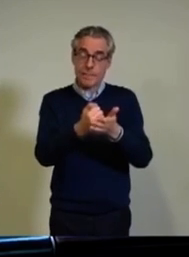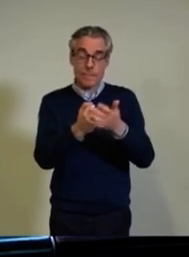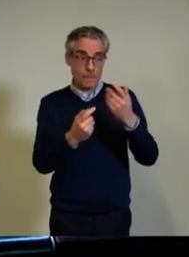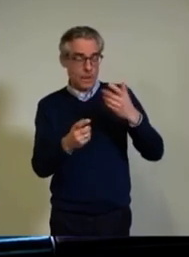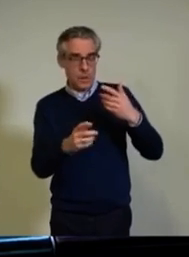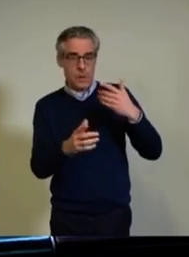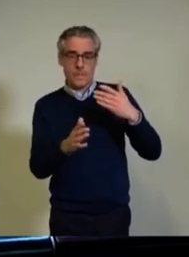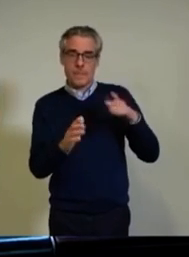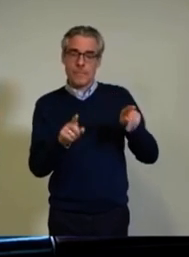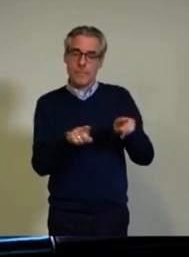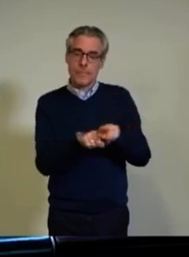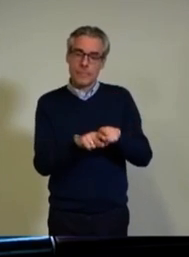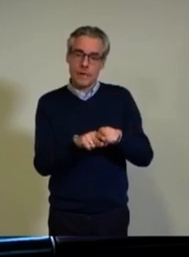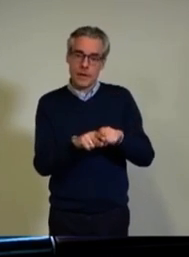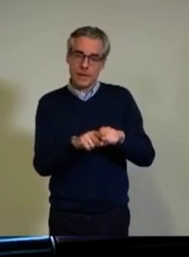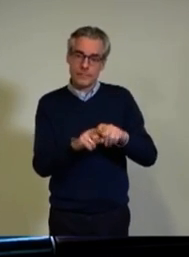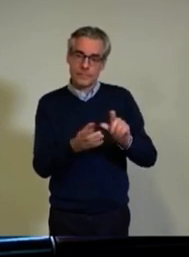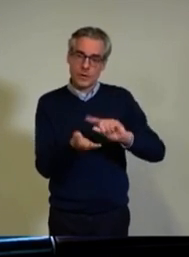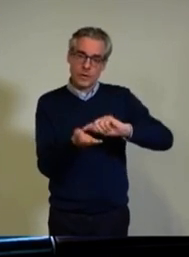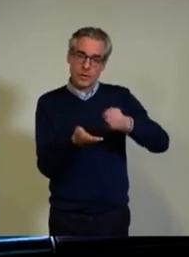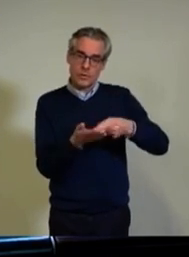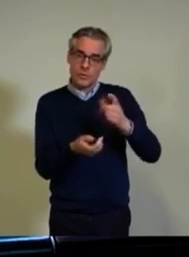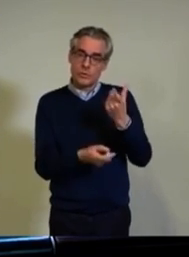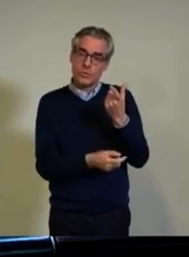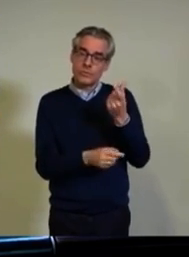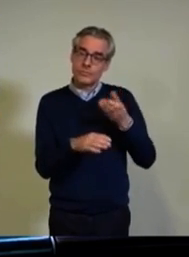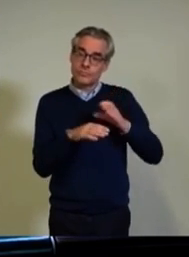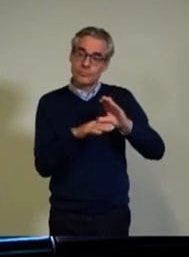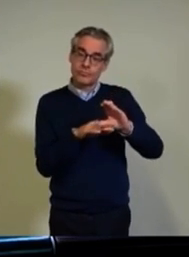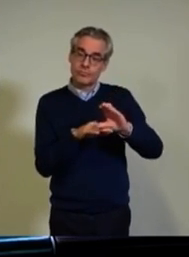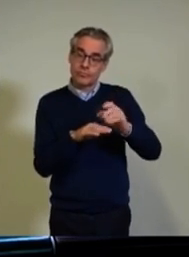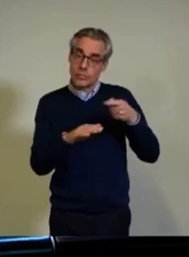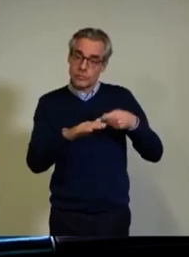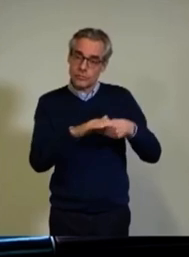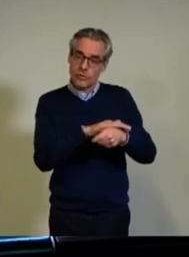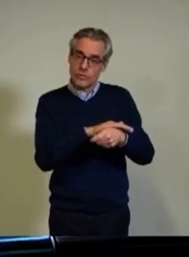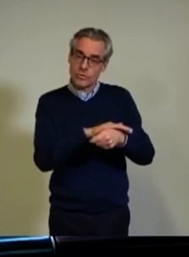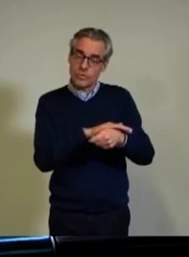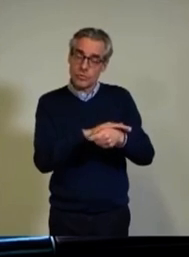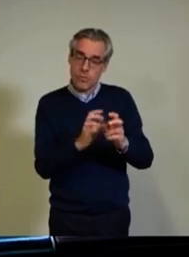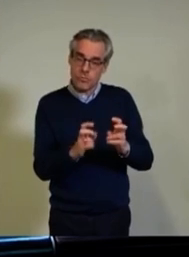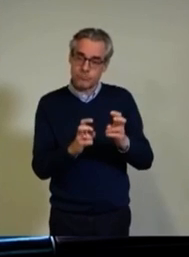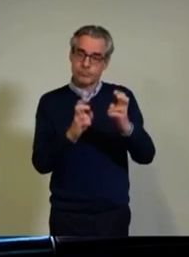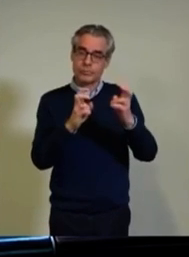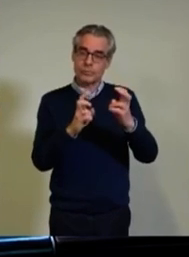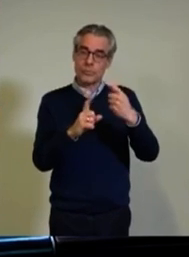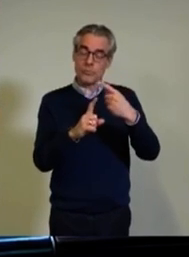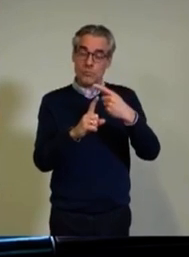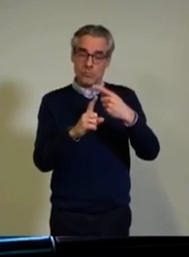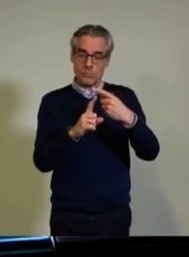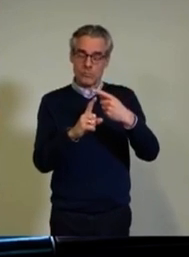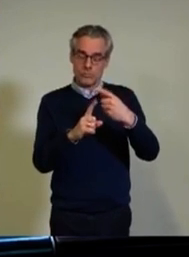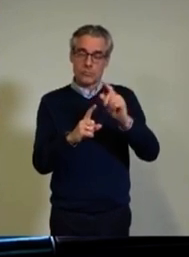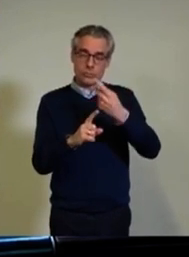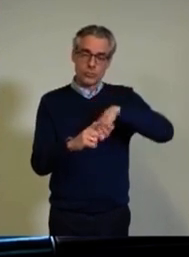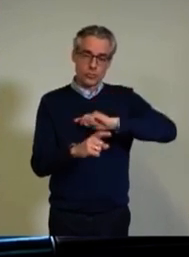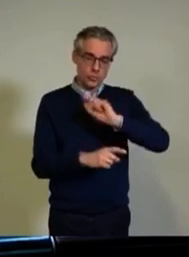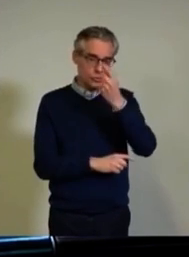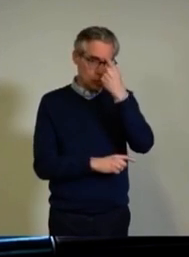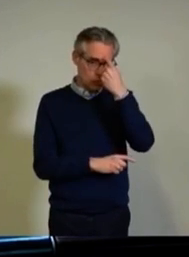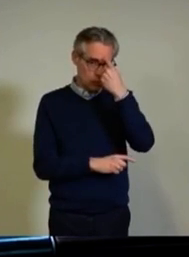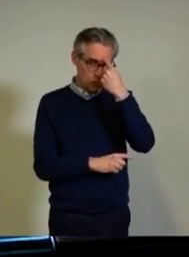largement contribué à l'augmentation de sa subvention de fonctionnement, puisqu'on était quand même assez conscient